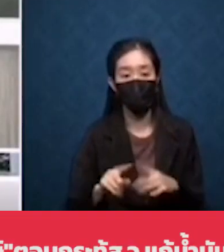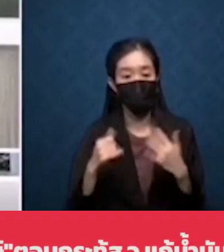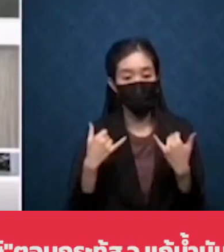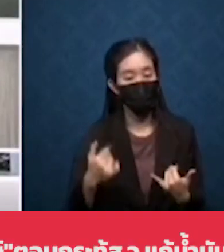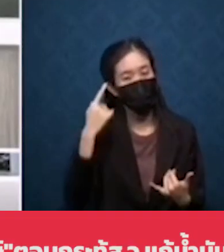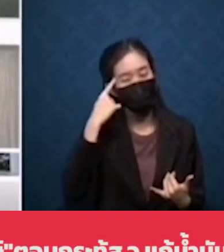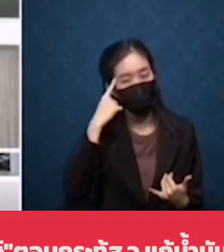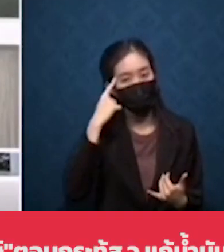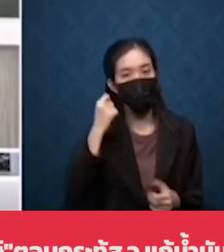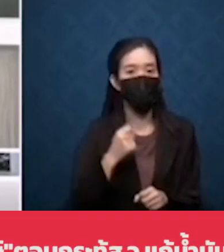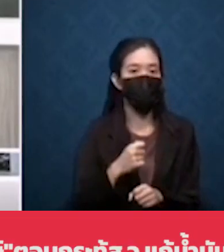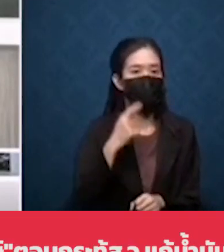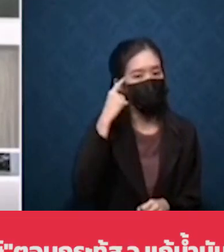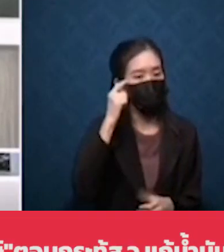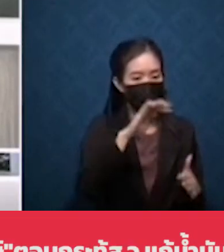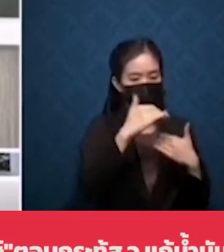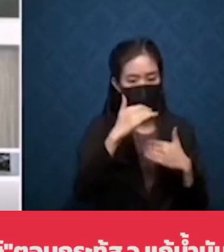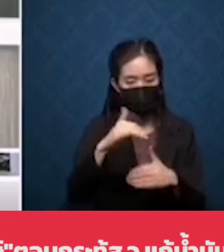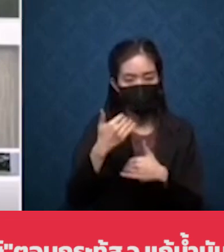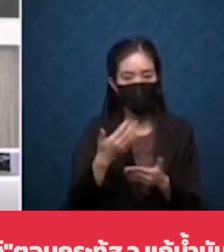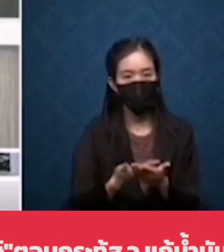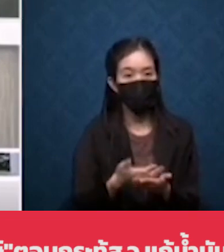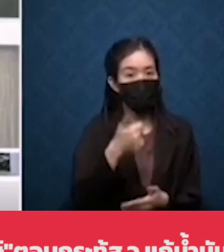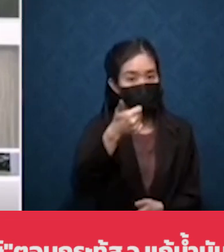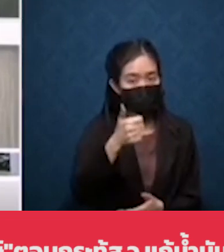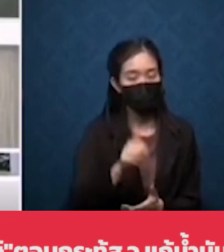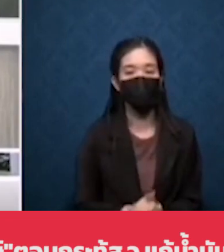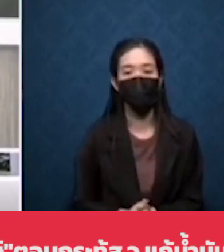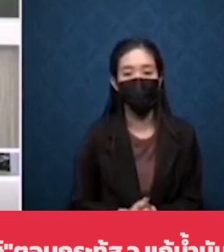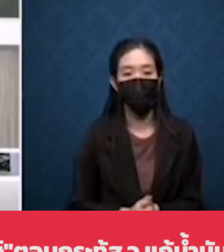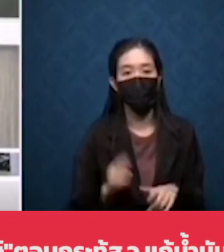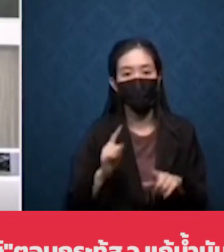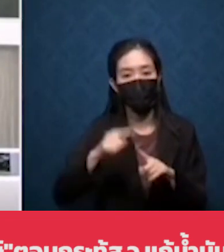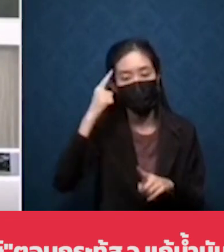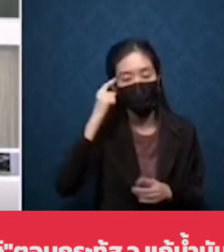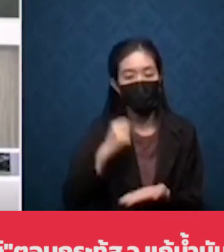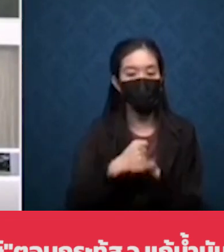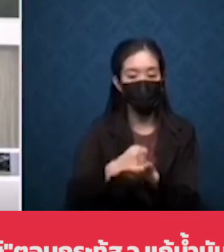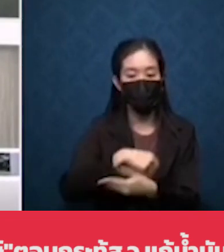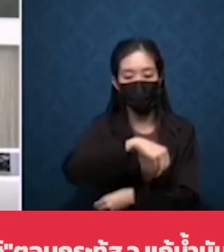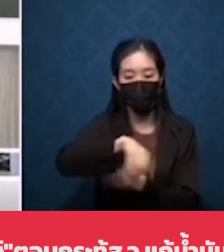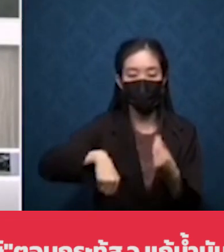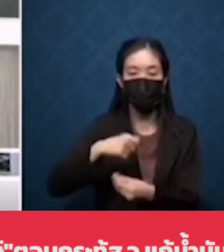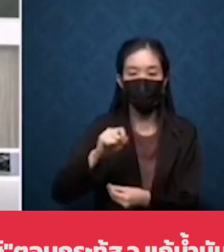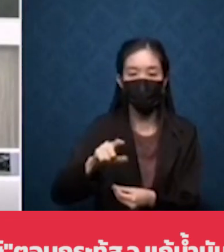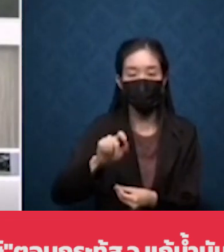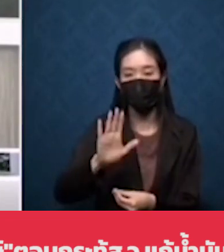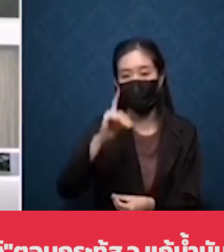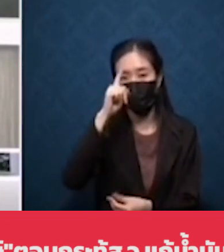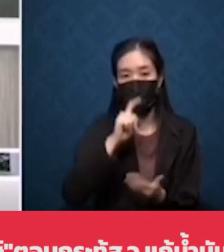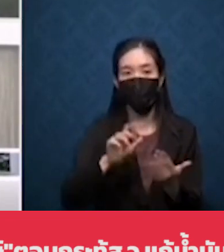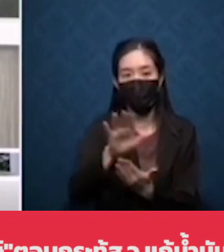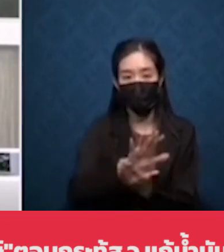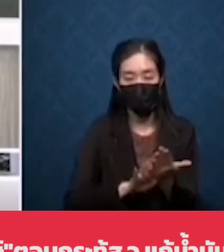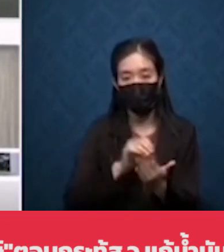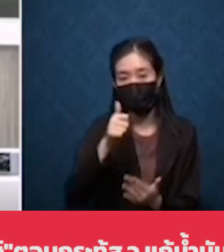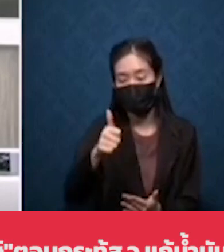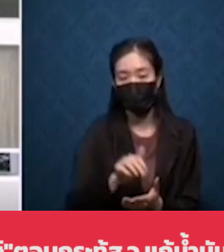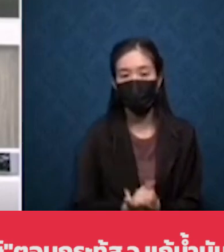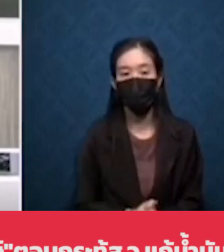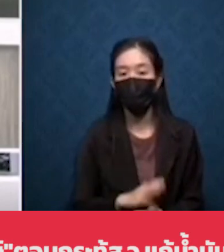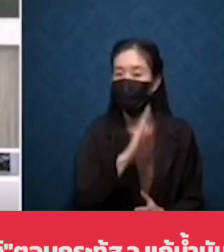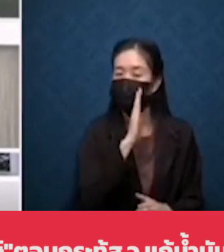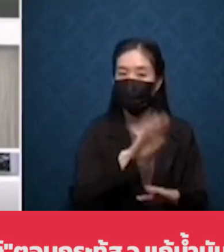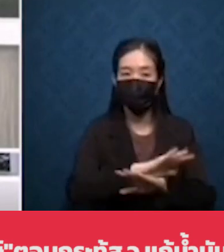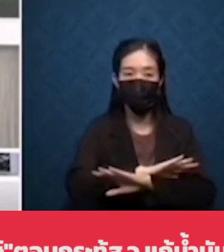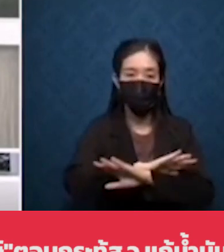13:47 น.สุพัฒนพงศ์ตอบกระทู้สว.น้ำมันแพงมาจาก2ปัจจัยราคาตลาดโลกกับอัตราแลกเปลี่ยนเงินบา